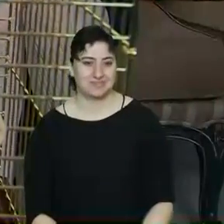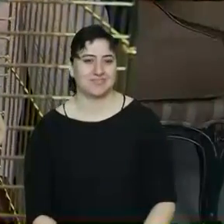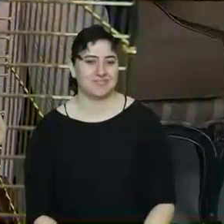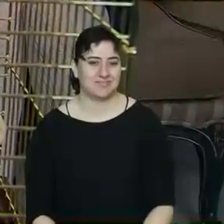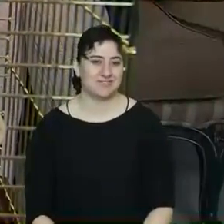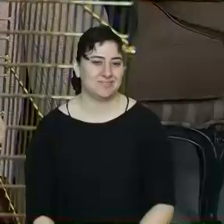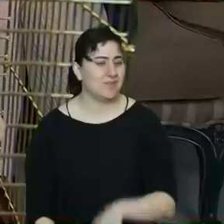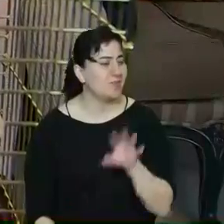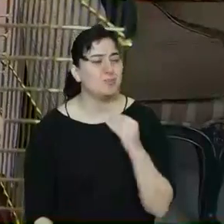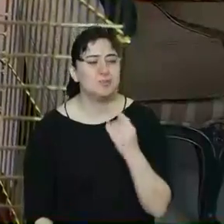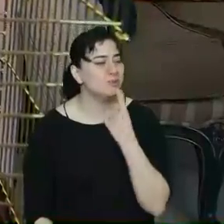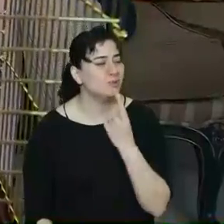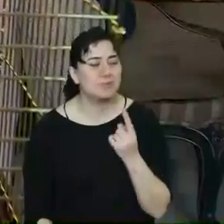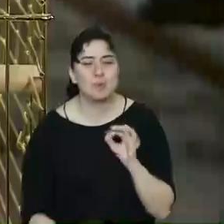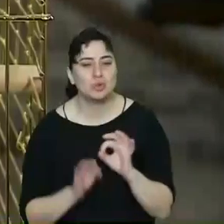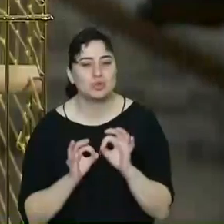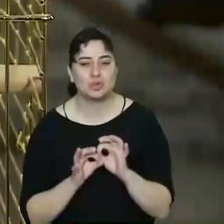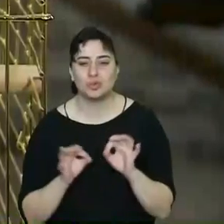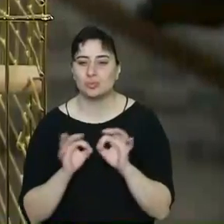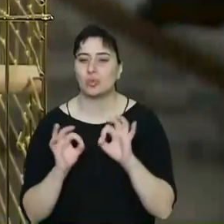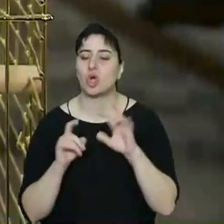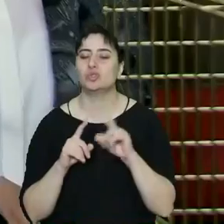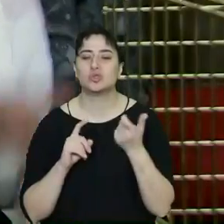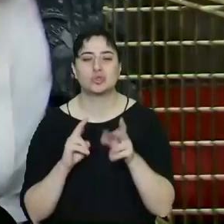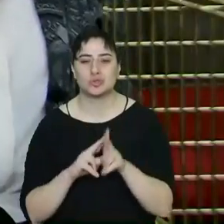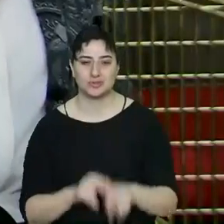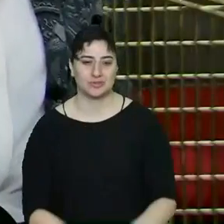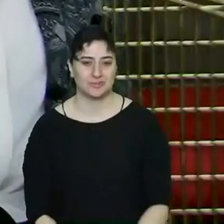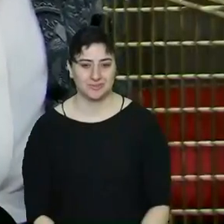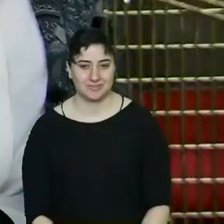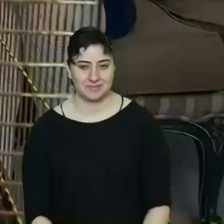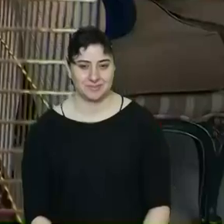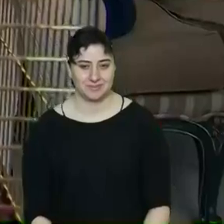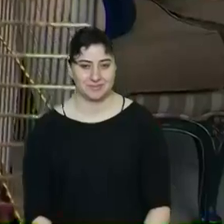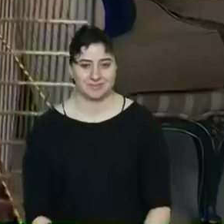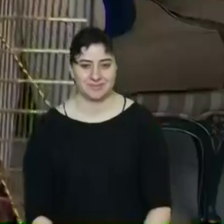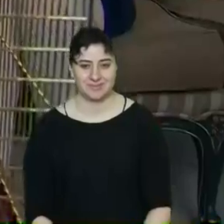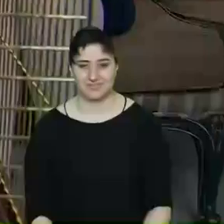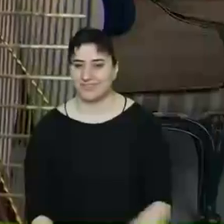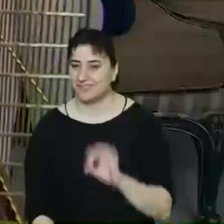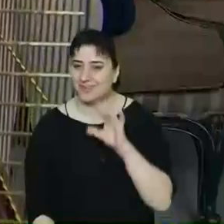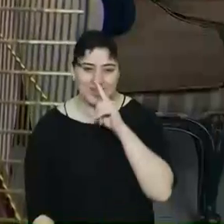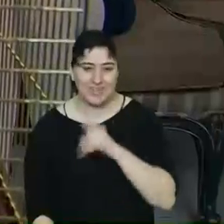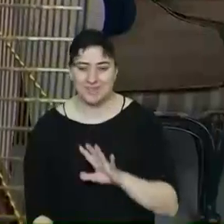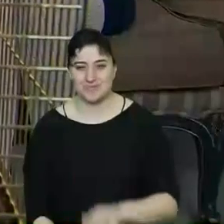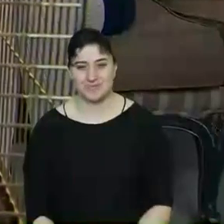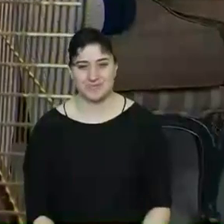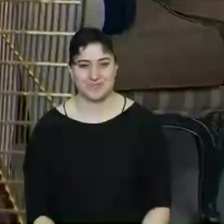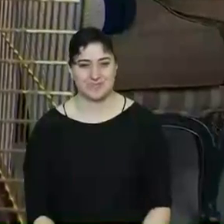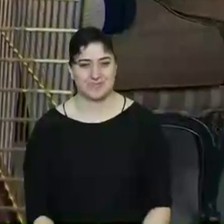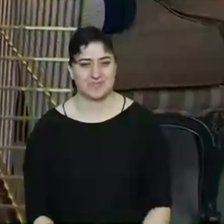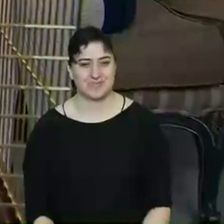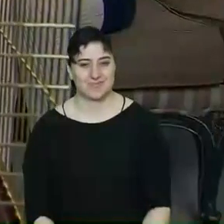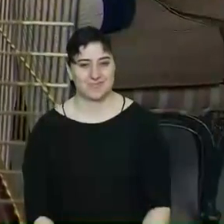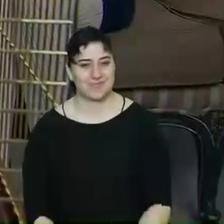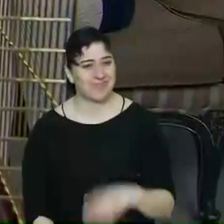sen her şeyi söylüyor musun boncuk? Boncuk! Boncuk! İnanılır gibi değil. Nasıl